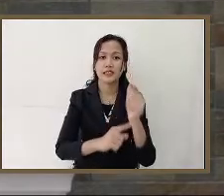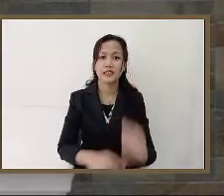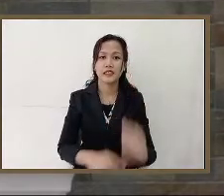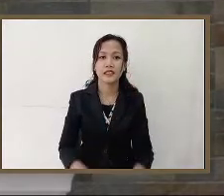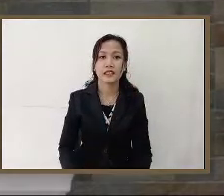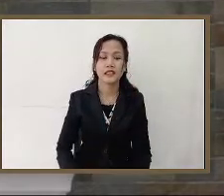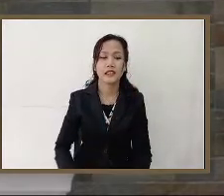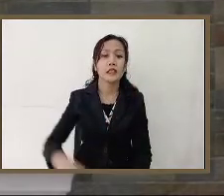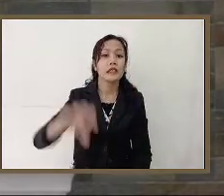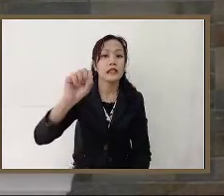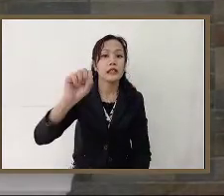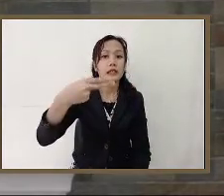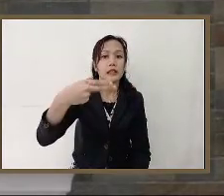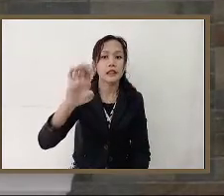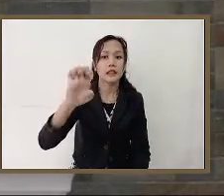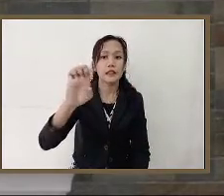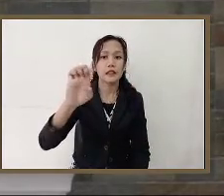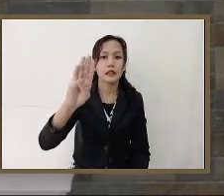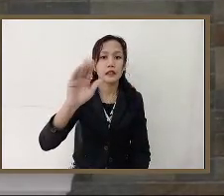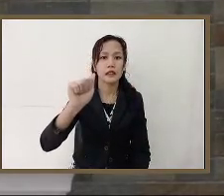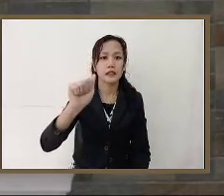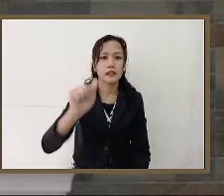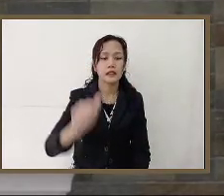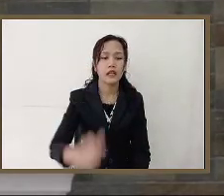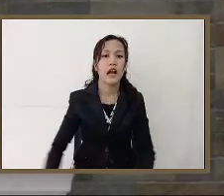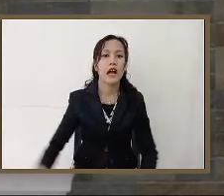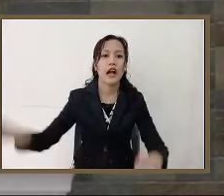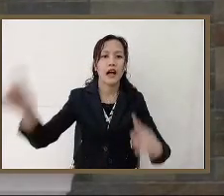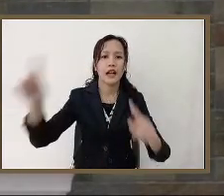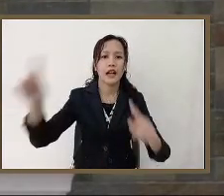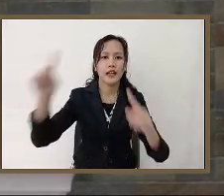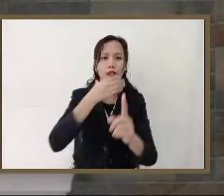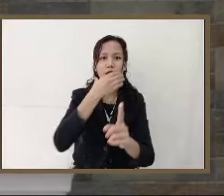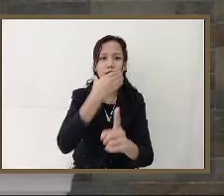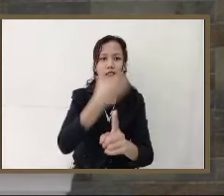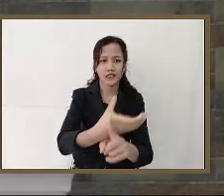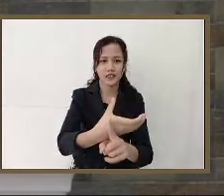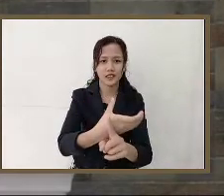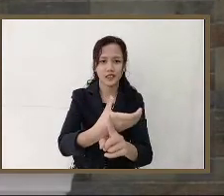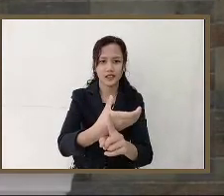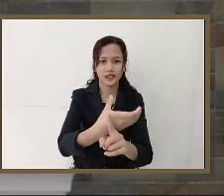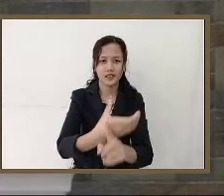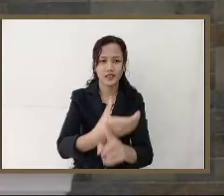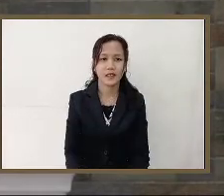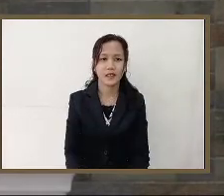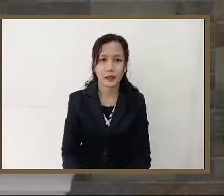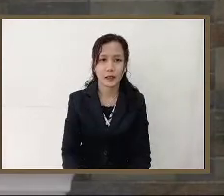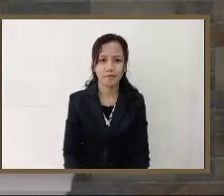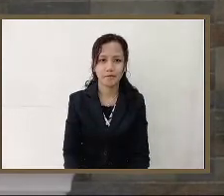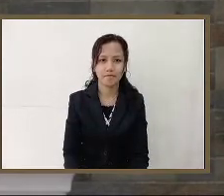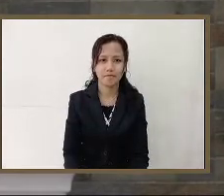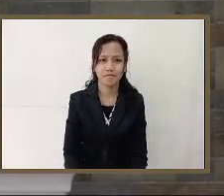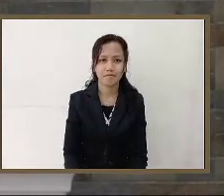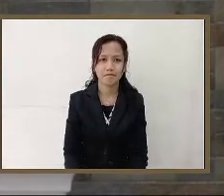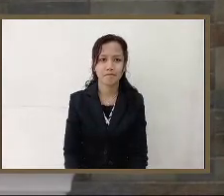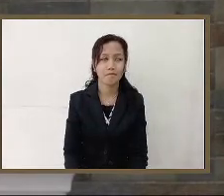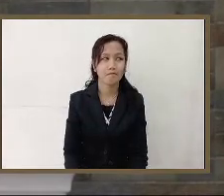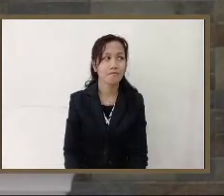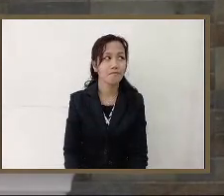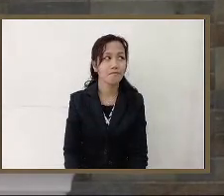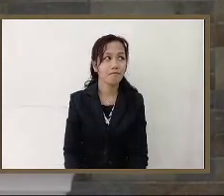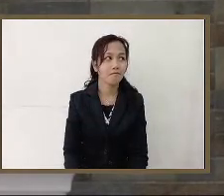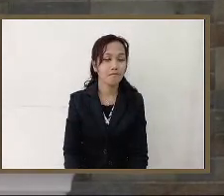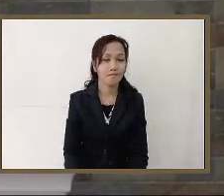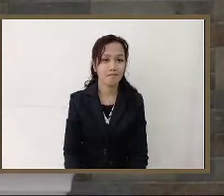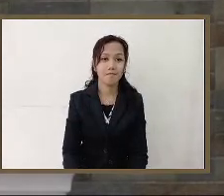revolt hanggang sa pestilence. Pestilence. So yan po yung pinakamakikita nating may outline